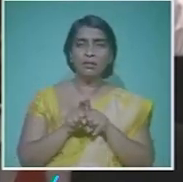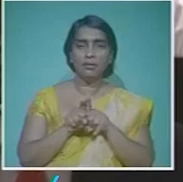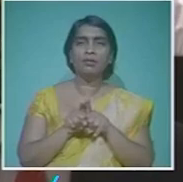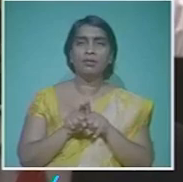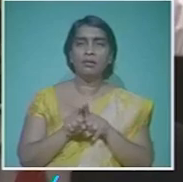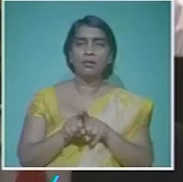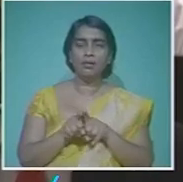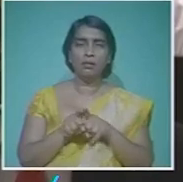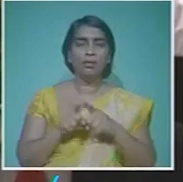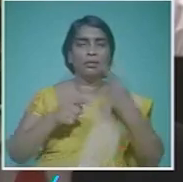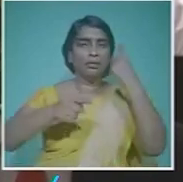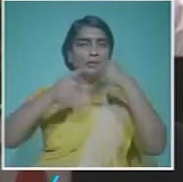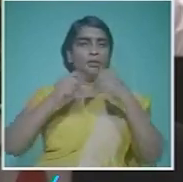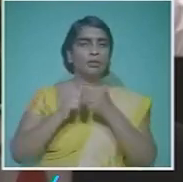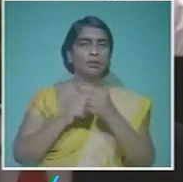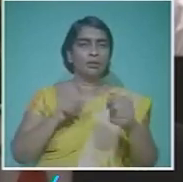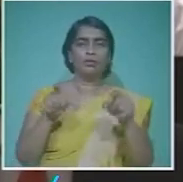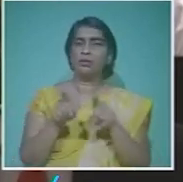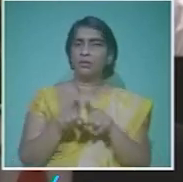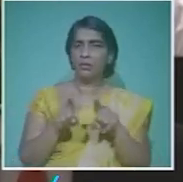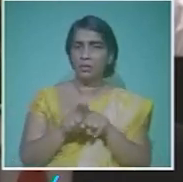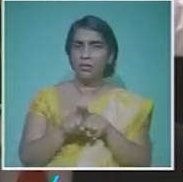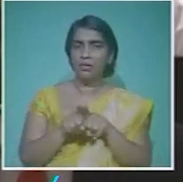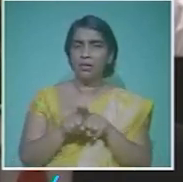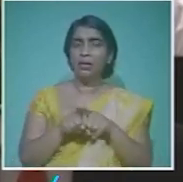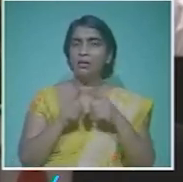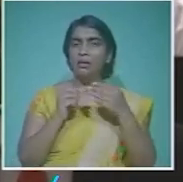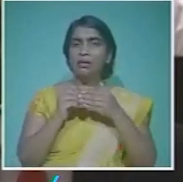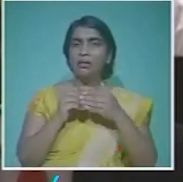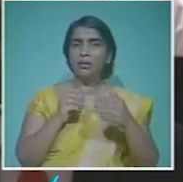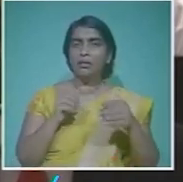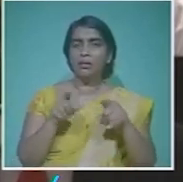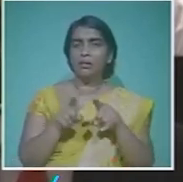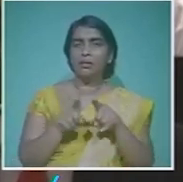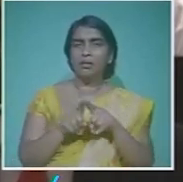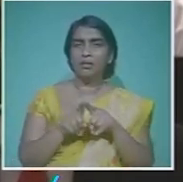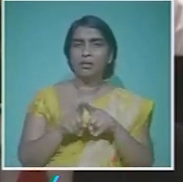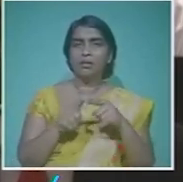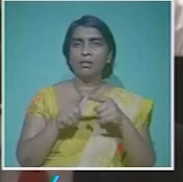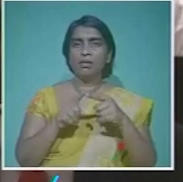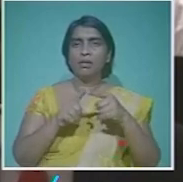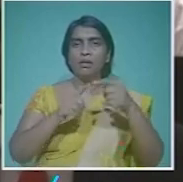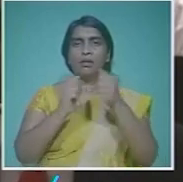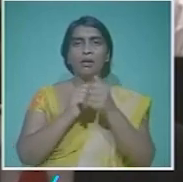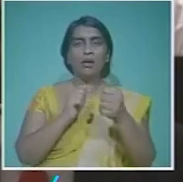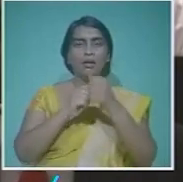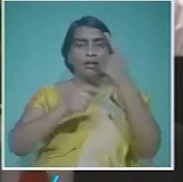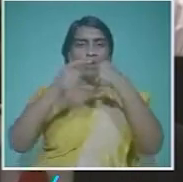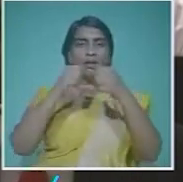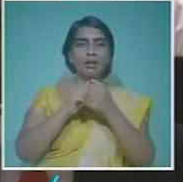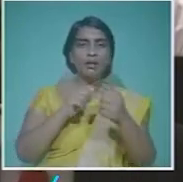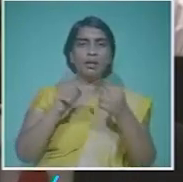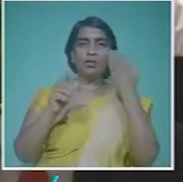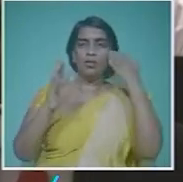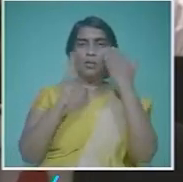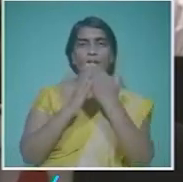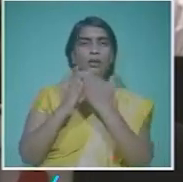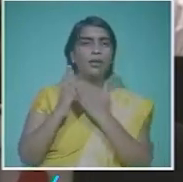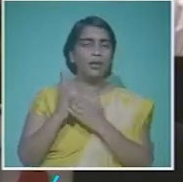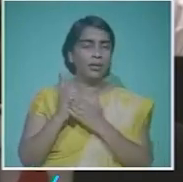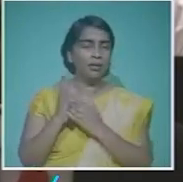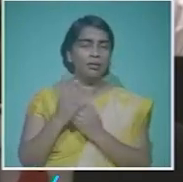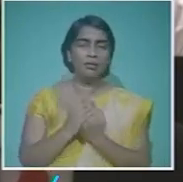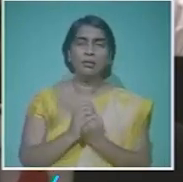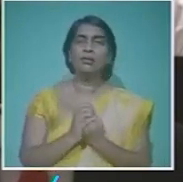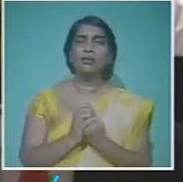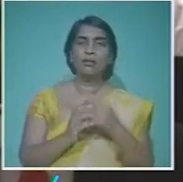කරනු ලැබුවේ ගරු සභාපතිතුමනි හැබැයි අපි එක තැනකදී ගමේ ග්‍රාමීය මට්ටමේදී ව්‍යවසායකින් නිර්මාණය